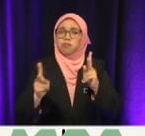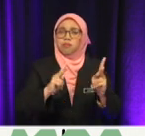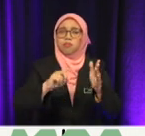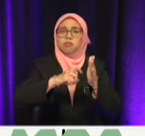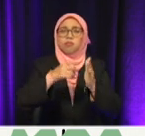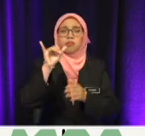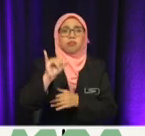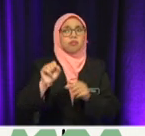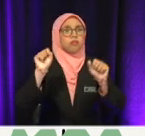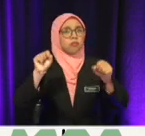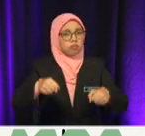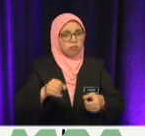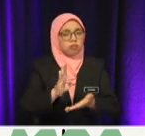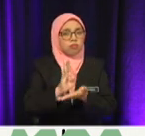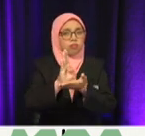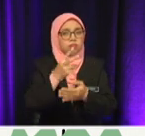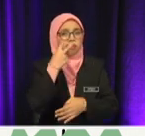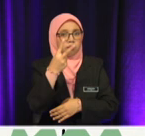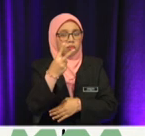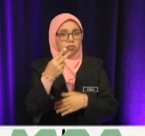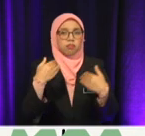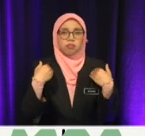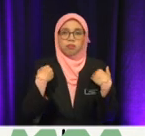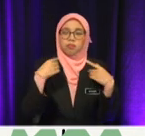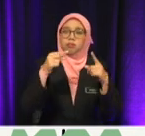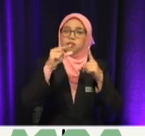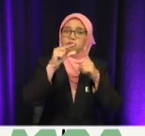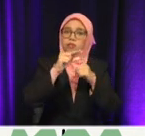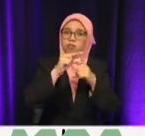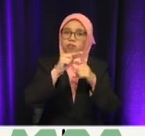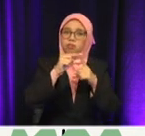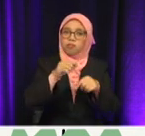ada perkataan kaki tangan kat sini. Cikgu pun nampak ada